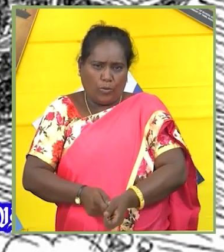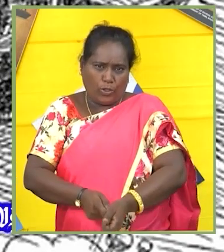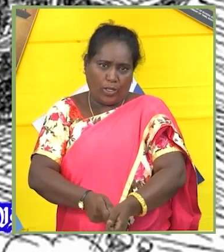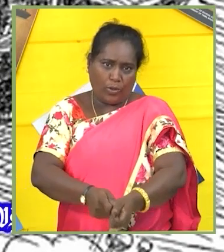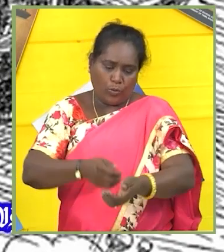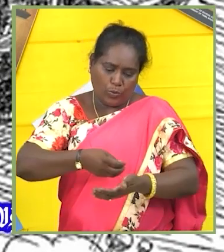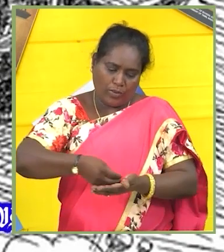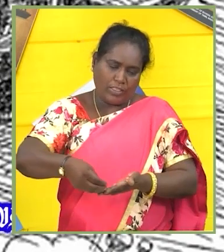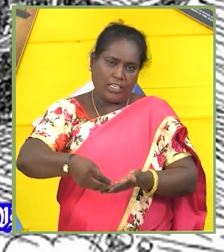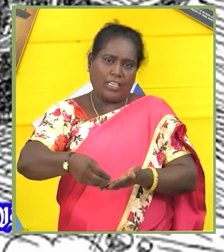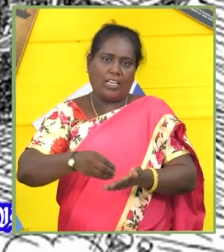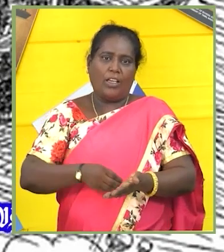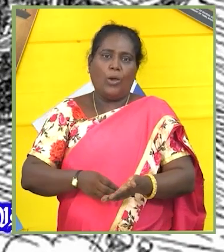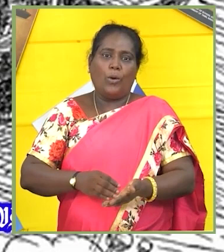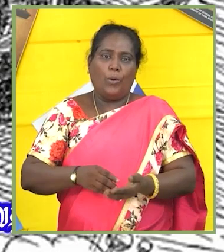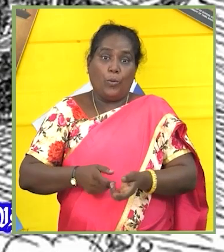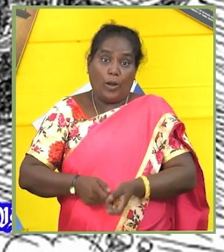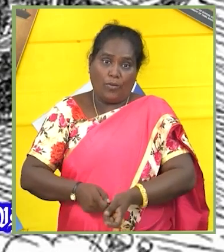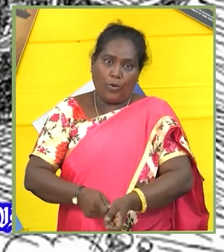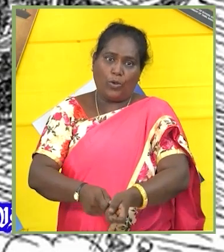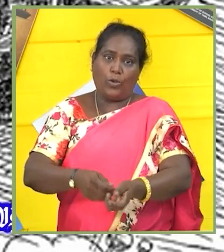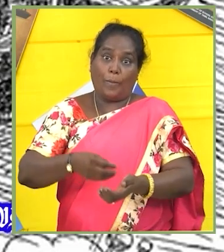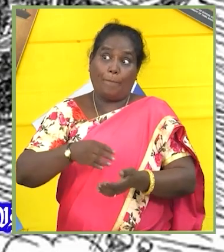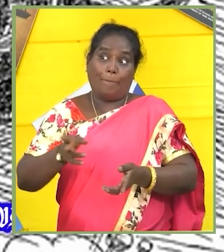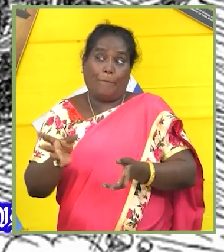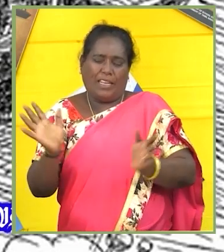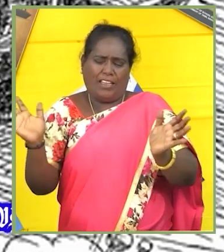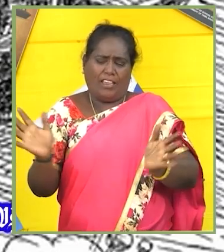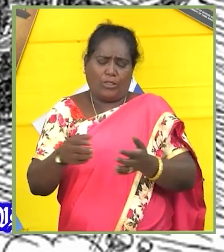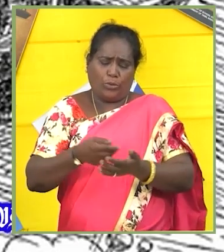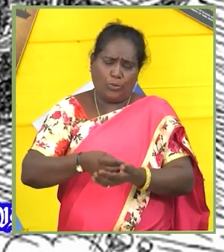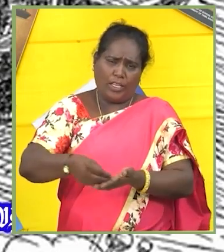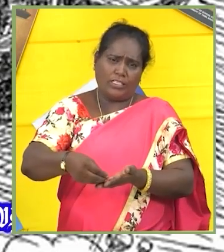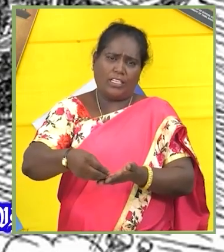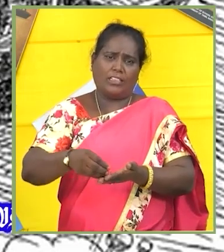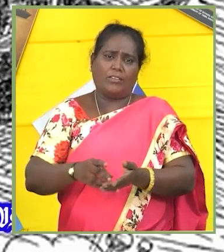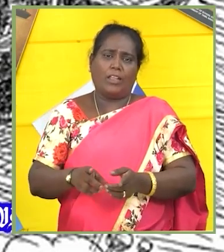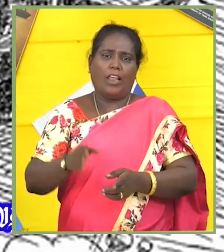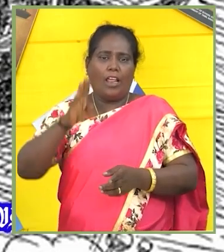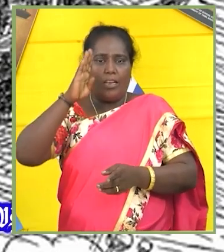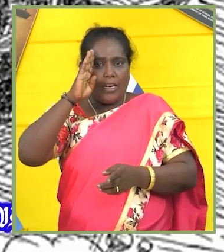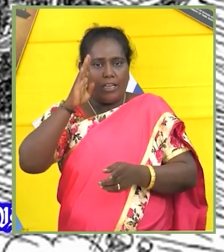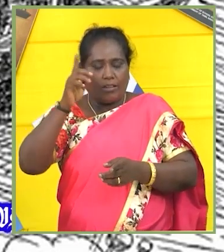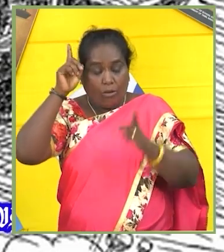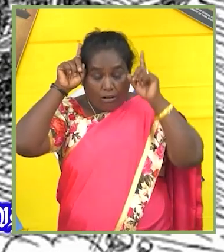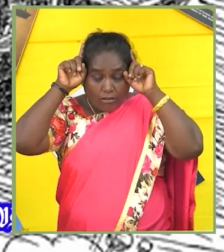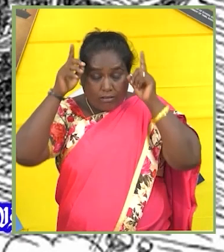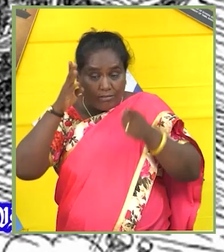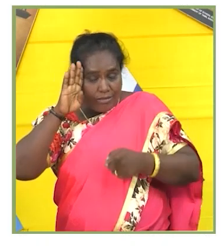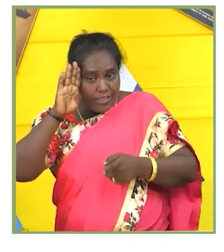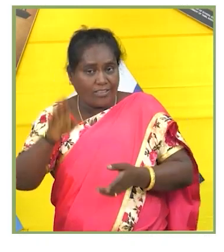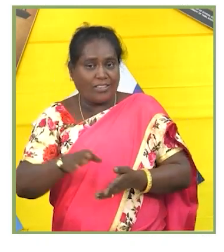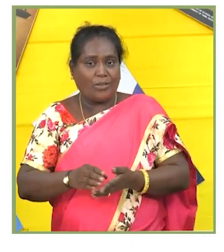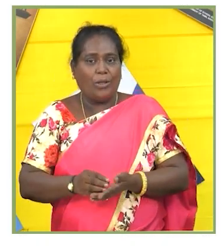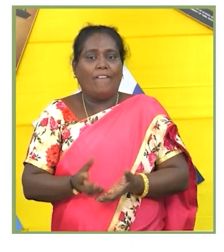உழவு தொழிலுக்கு உறுதுணை செய்யும் கருவிகளோடு உழவுக்கு பெருந்துணை செய்யும் மாடுகளுக்கு நன்றி செலுத்தும்